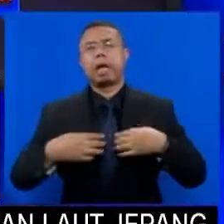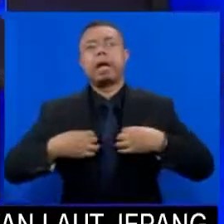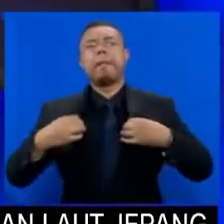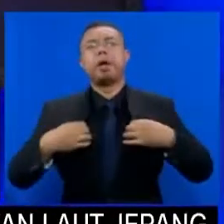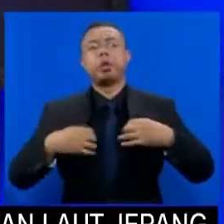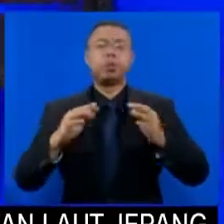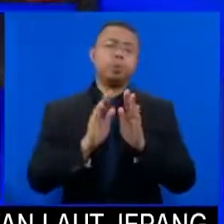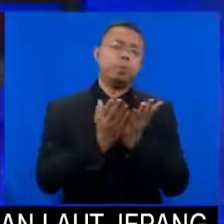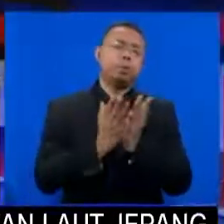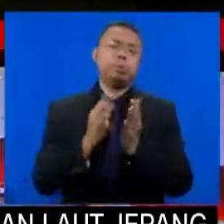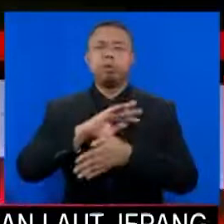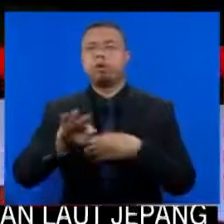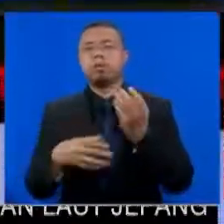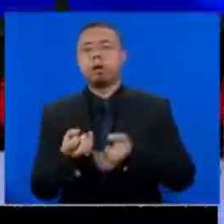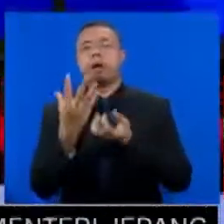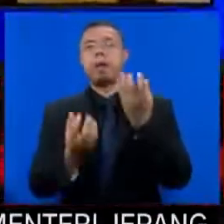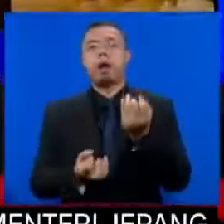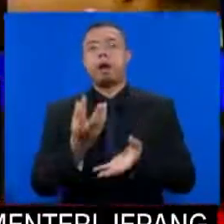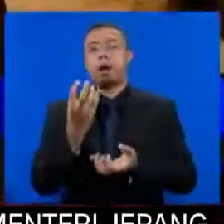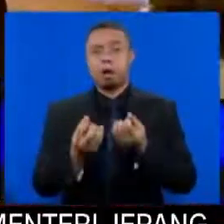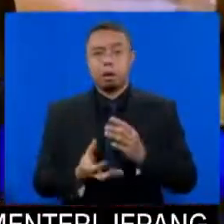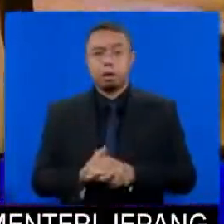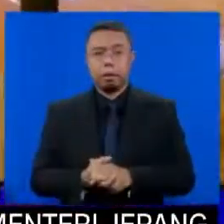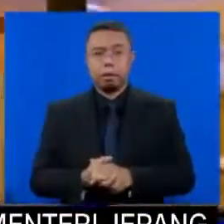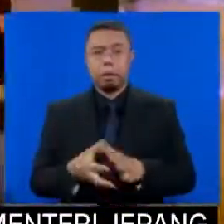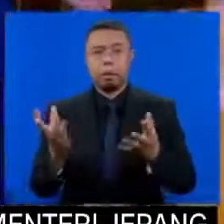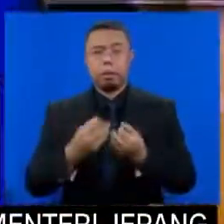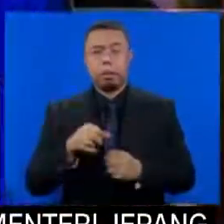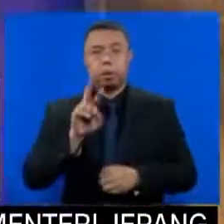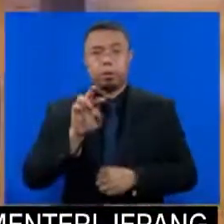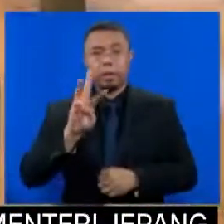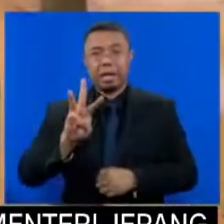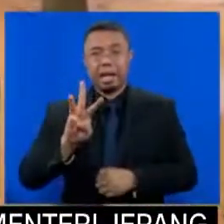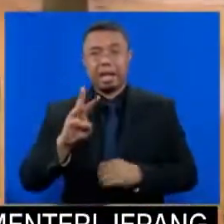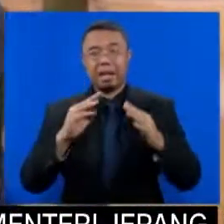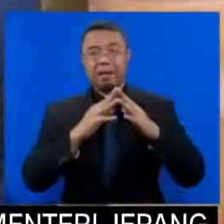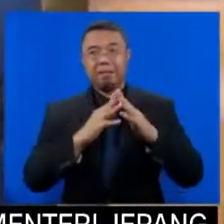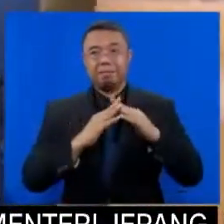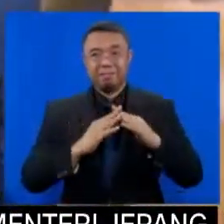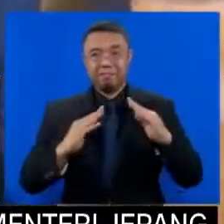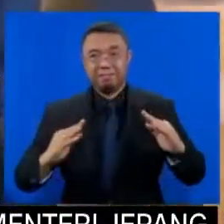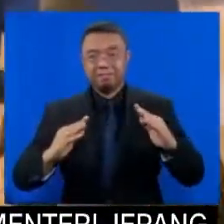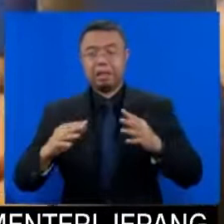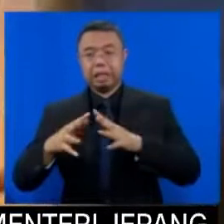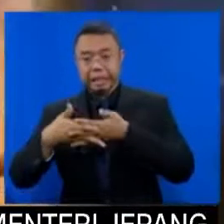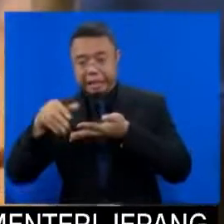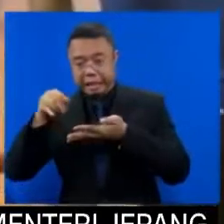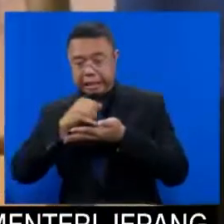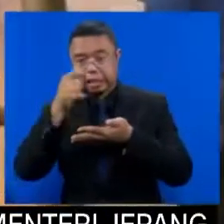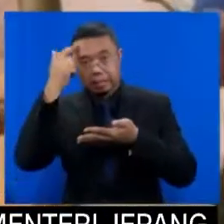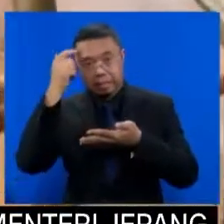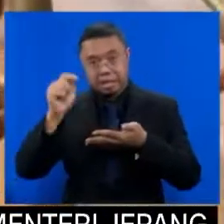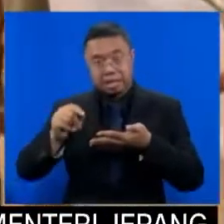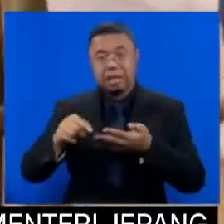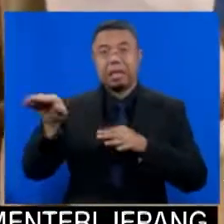dan buku juga ikut terbakar. Sebanyak 23 pondok dari papan kayu yang dihuni santri putra di Pesantren